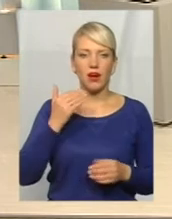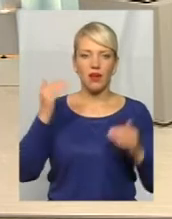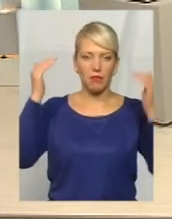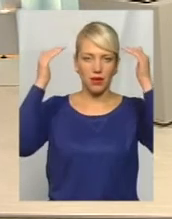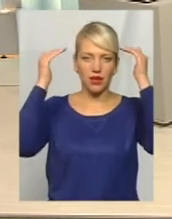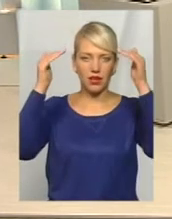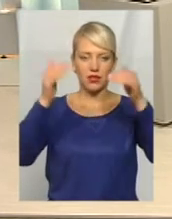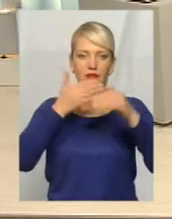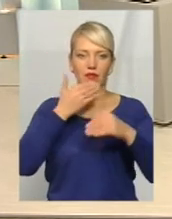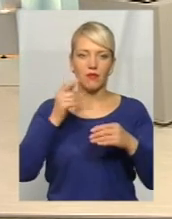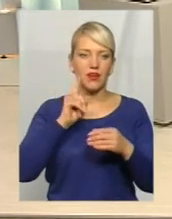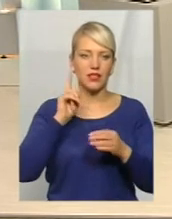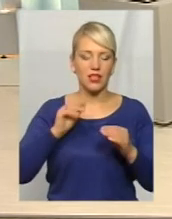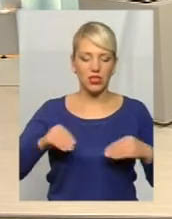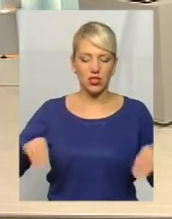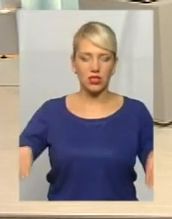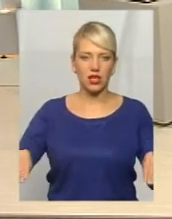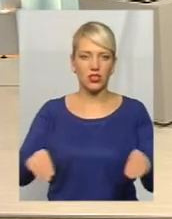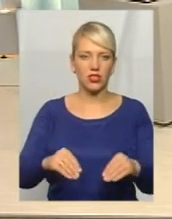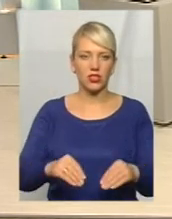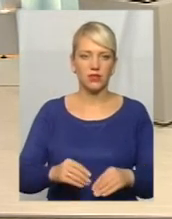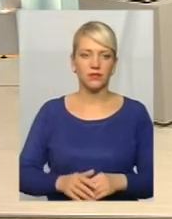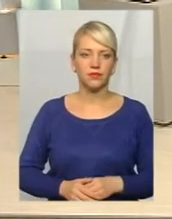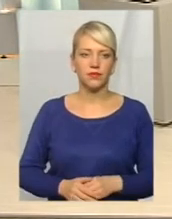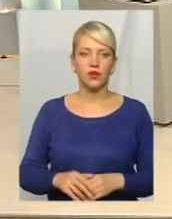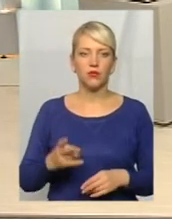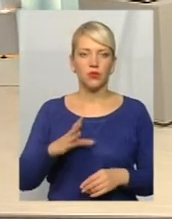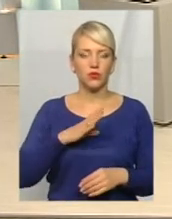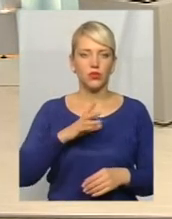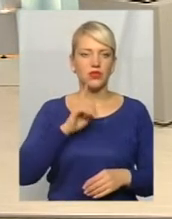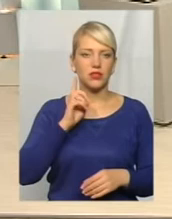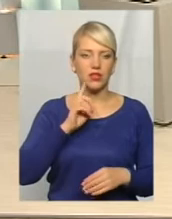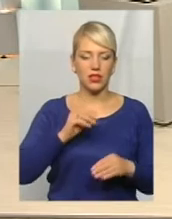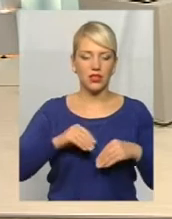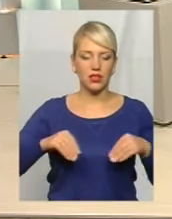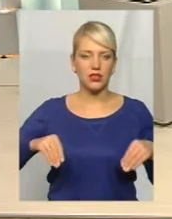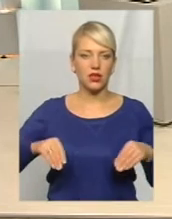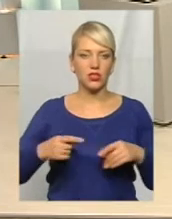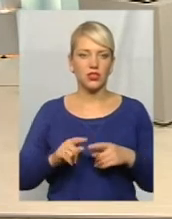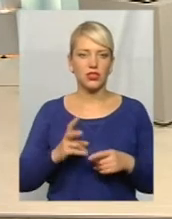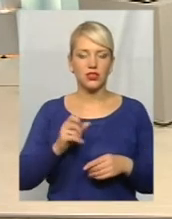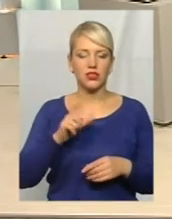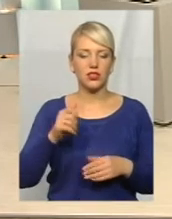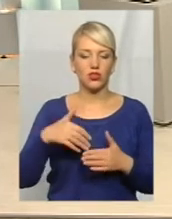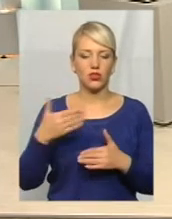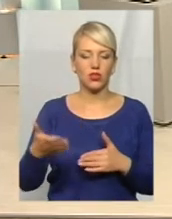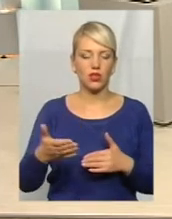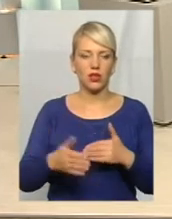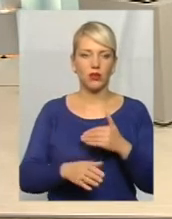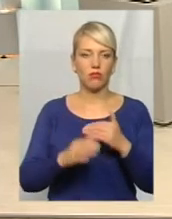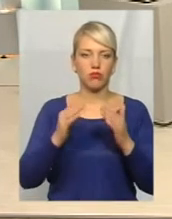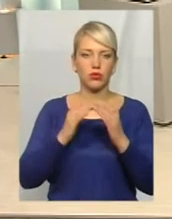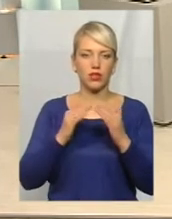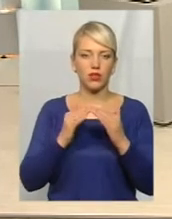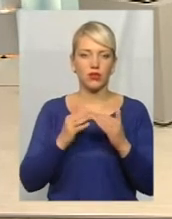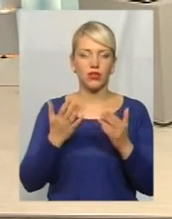і зелених насаджень смуги 1,5-метрова, яка повинна бути зі сторони житлового будинку, якщо це дозволяє.